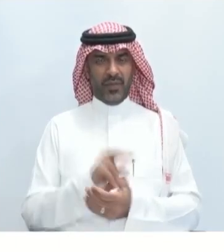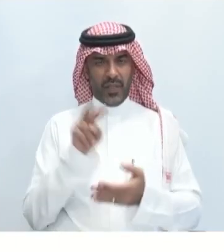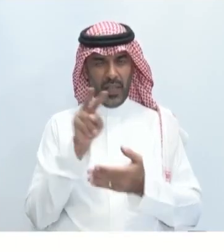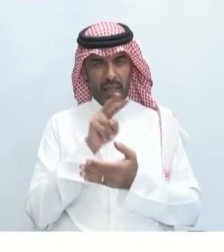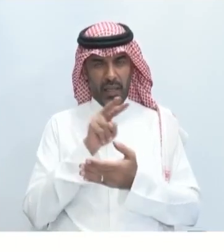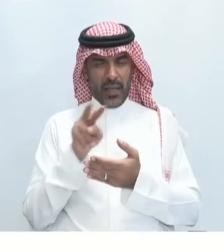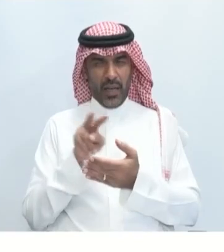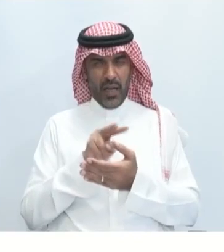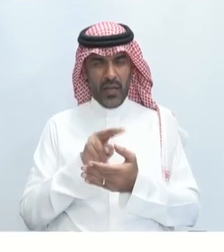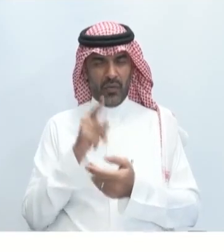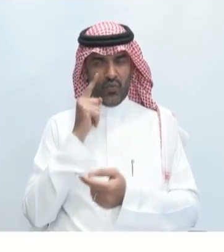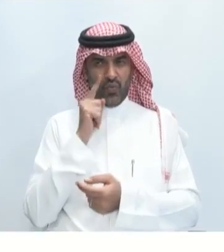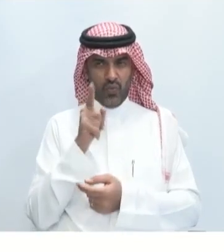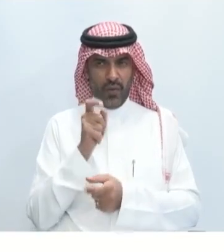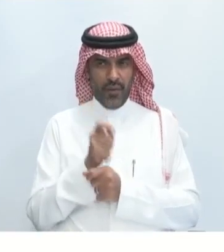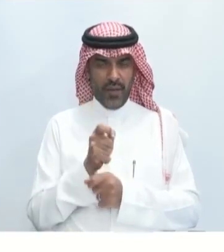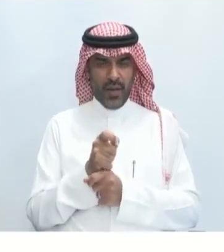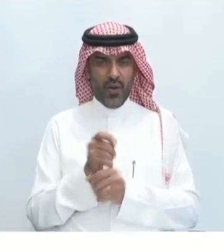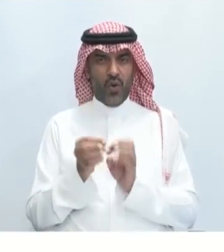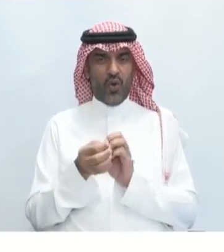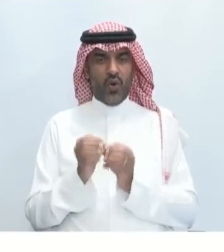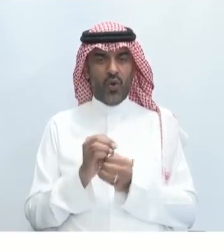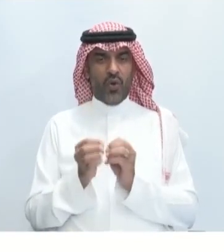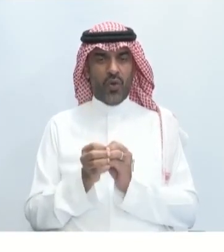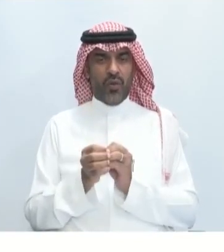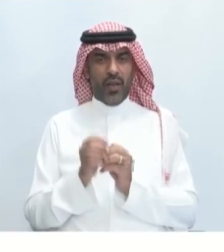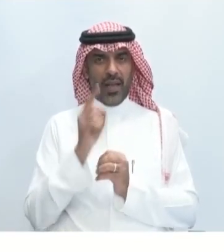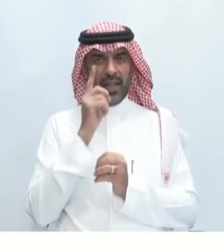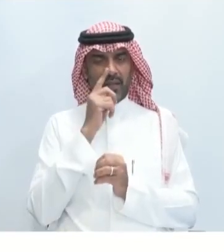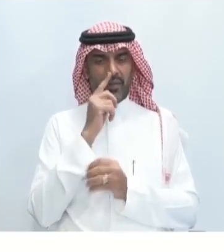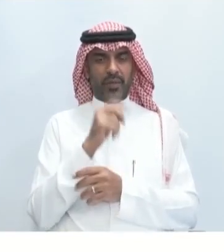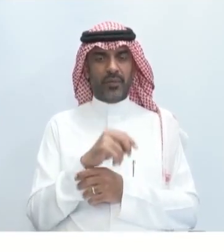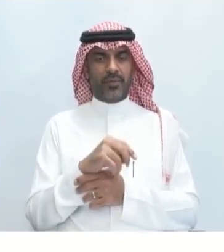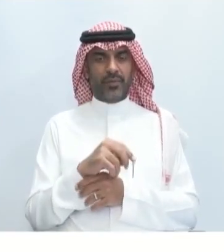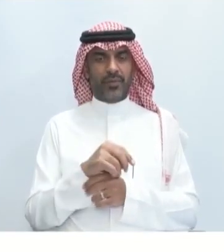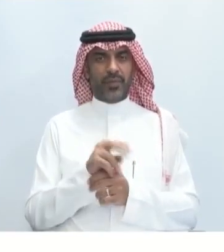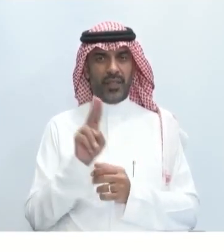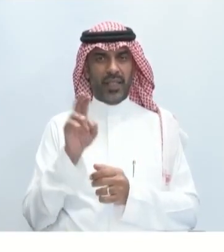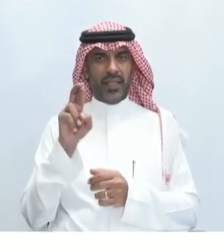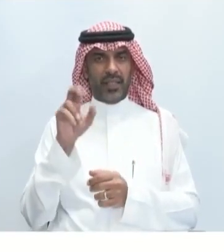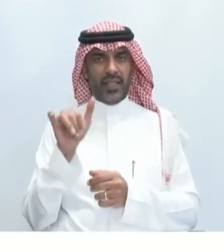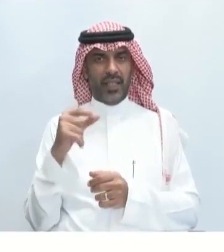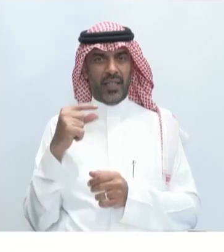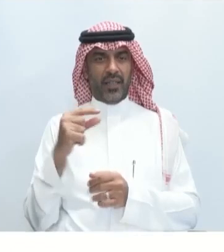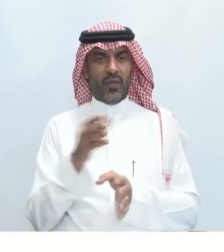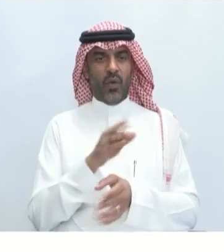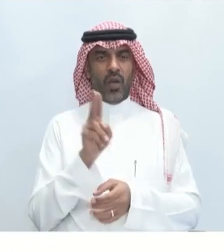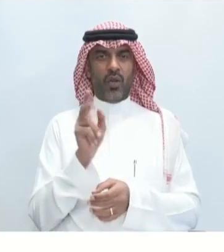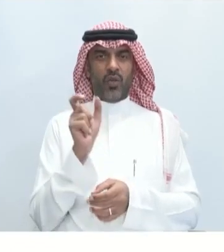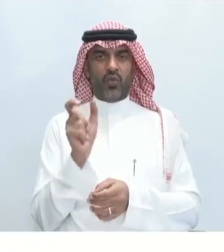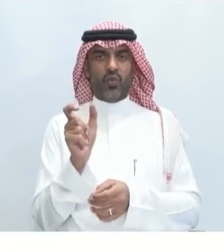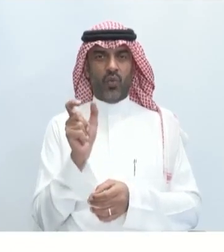تامل الافعال التي لونت بلون اصفر تزيد تنمي